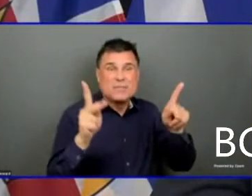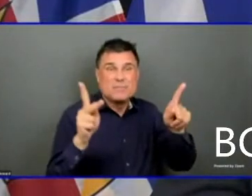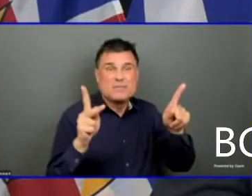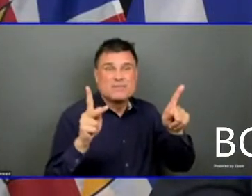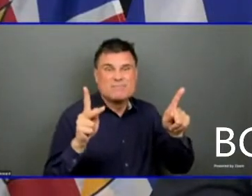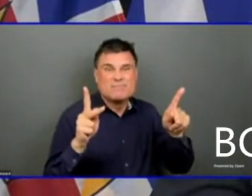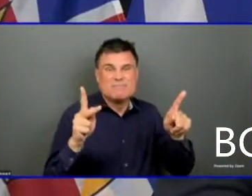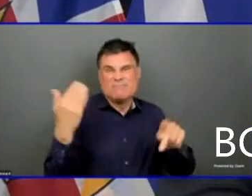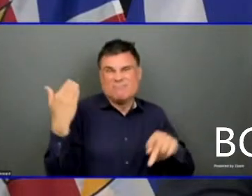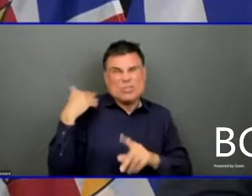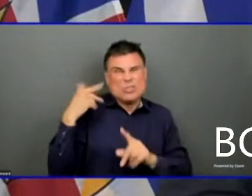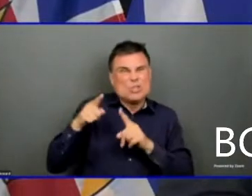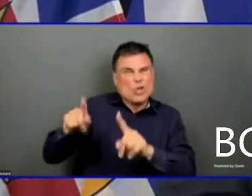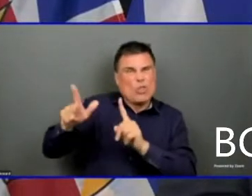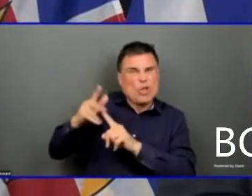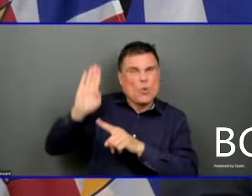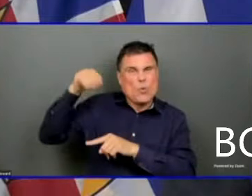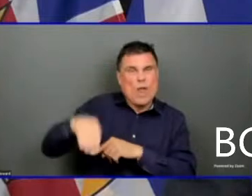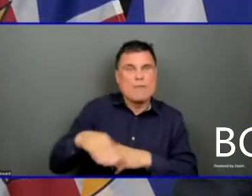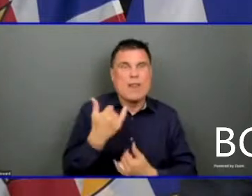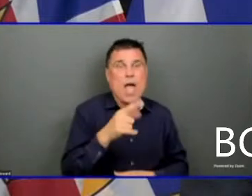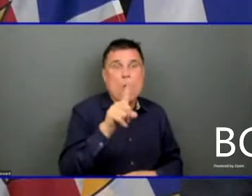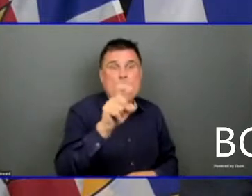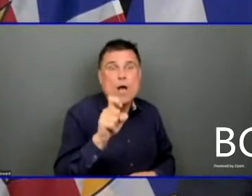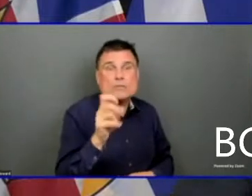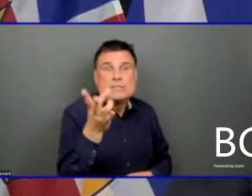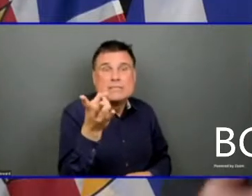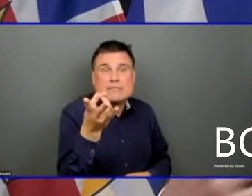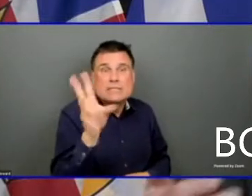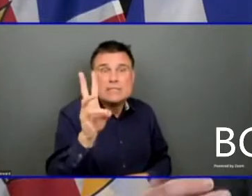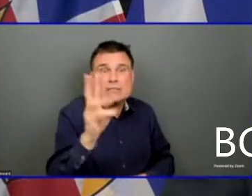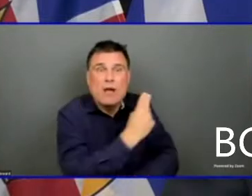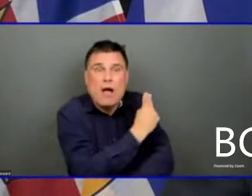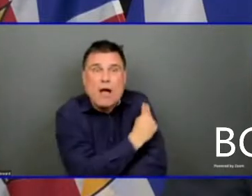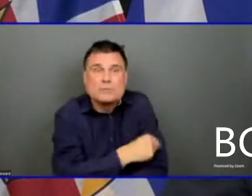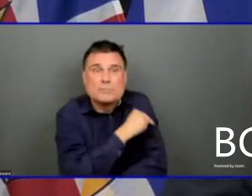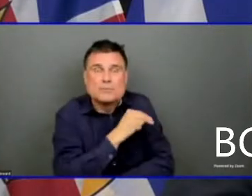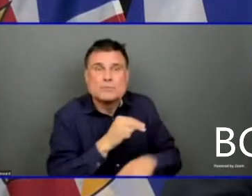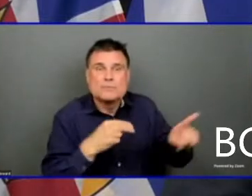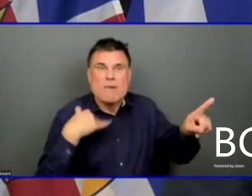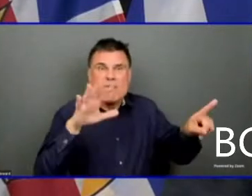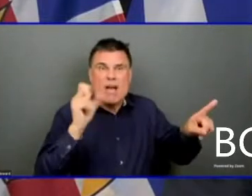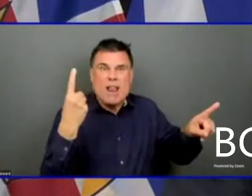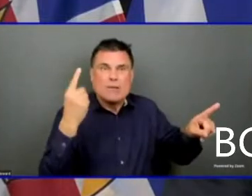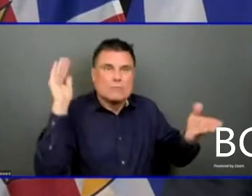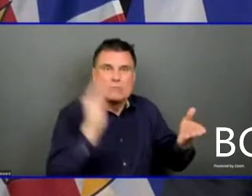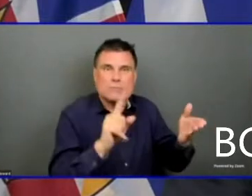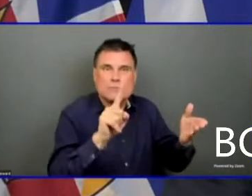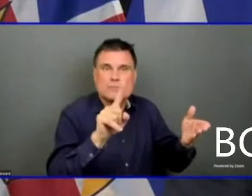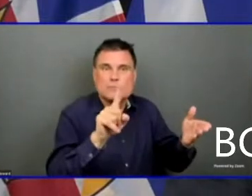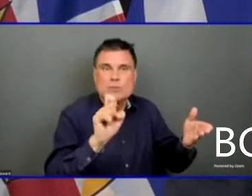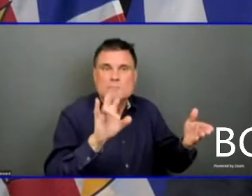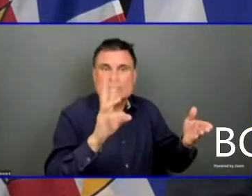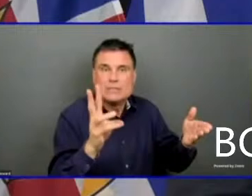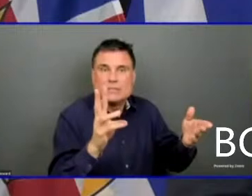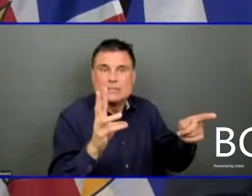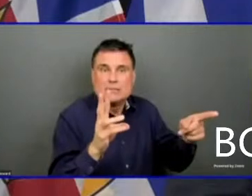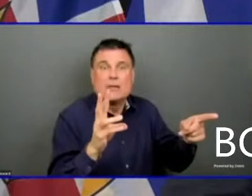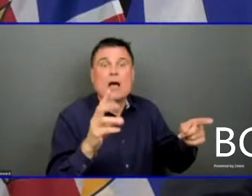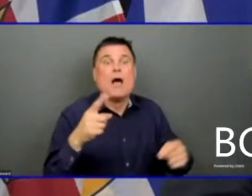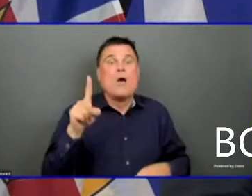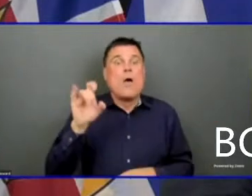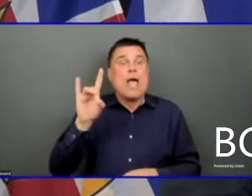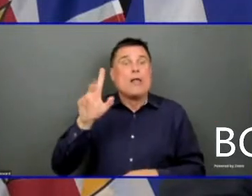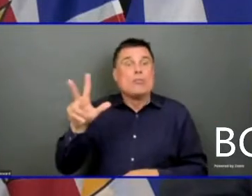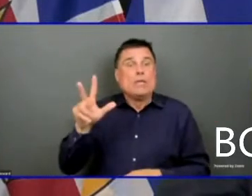个下降很多。那么现在呢，已经是153个了。那么住院人